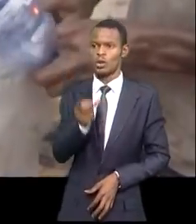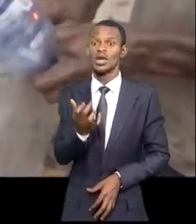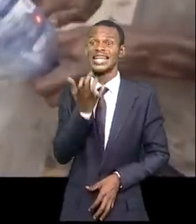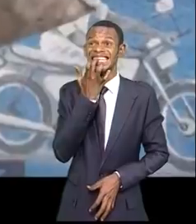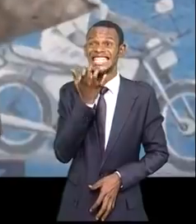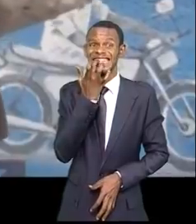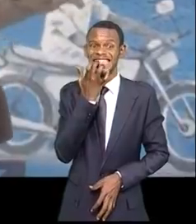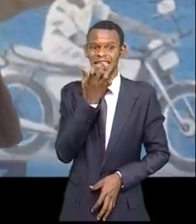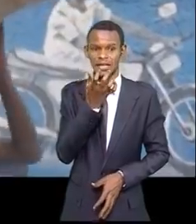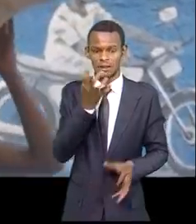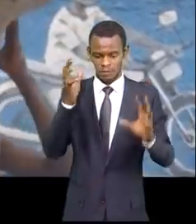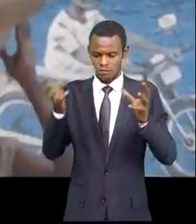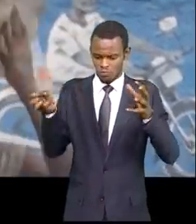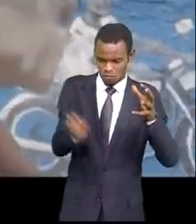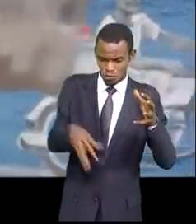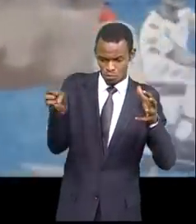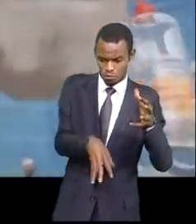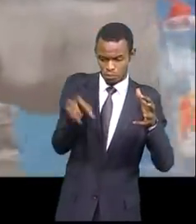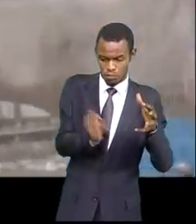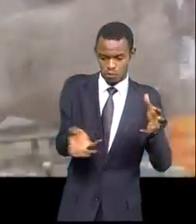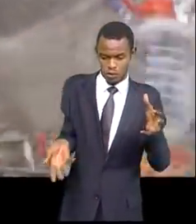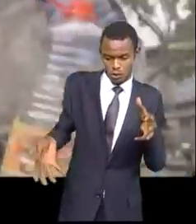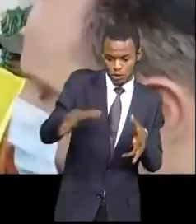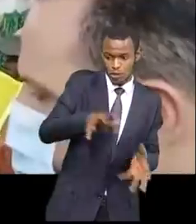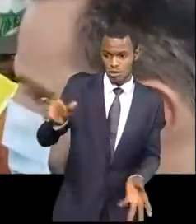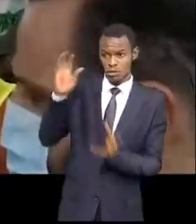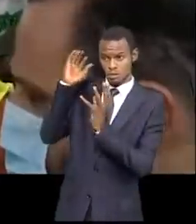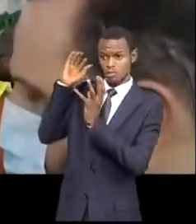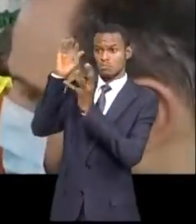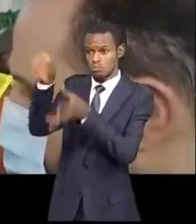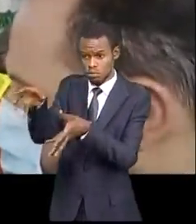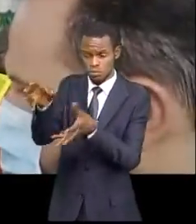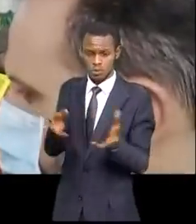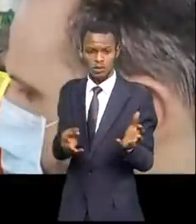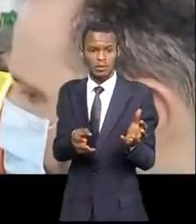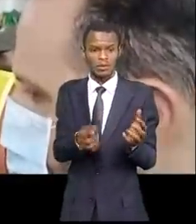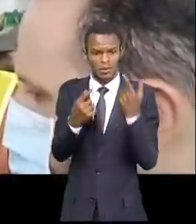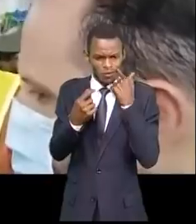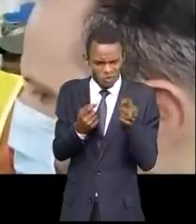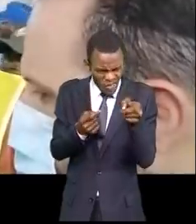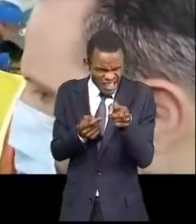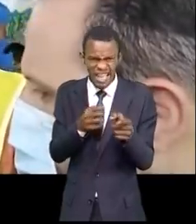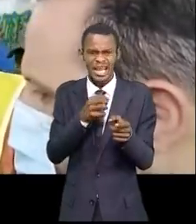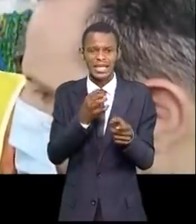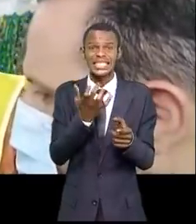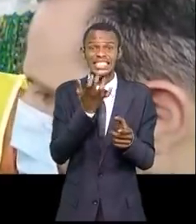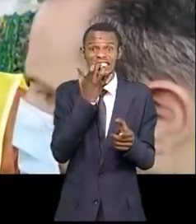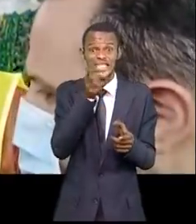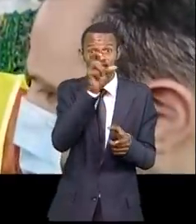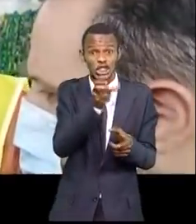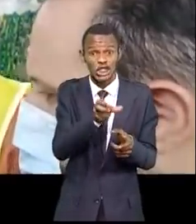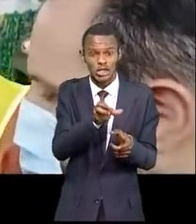dvd un plus commercial du to take on retrouve par terre un peu partout sans doute et ils sont